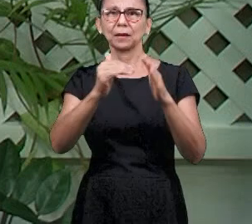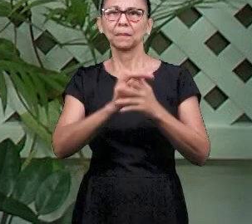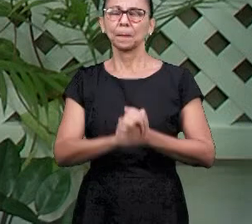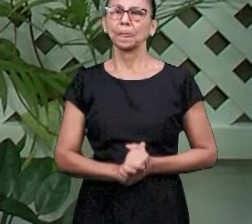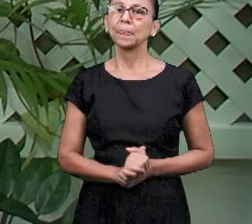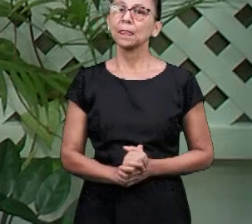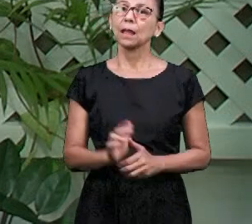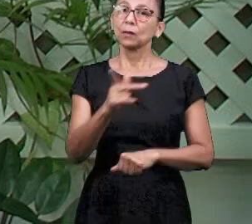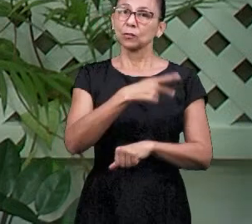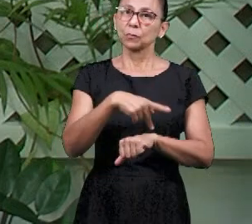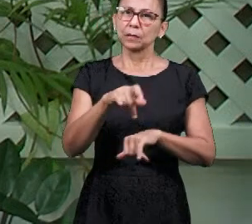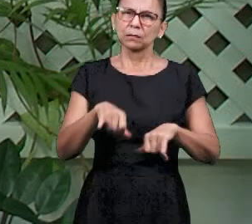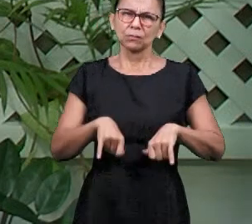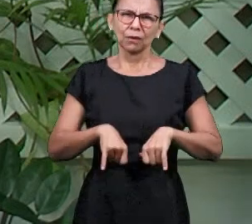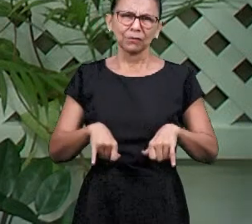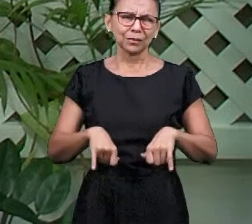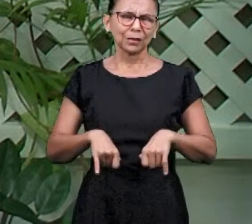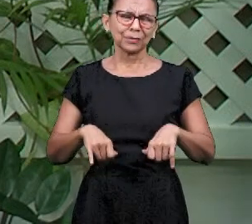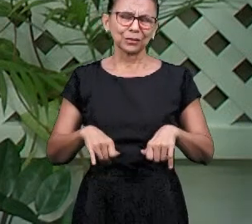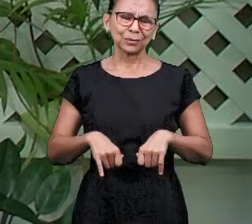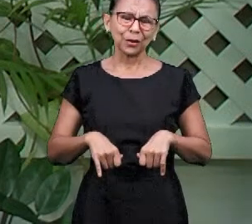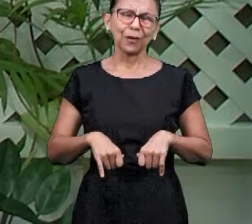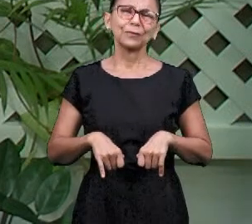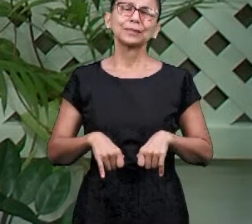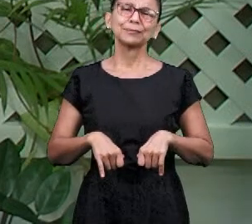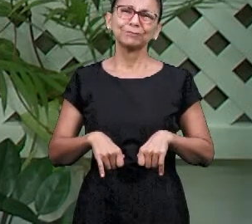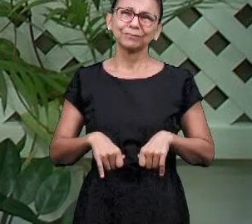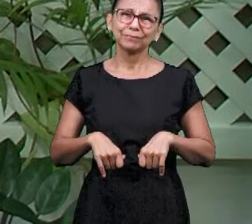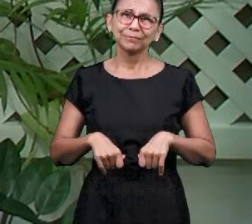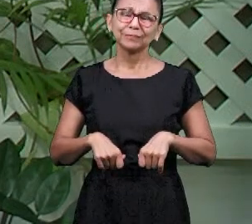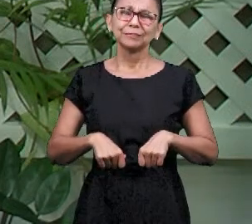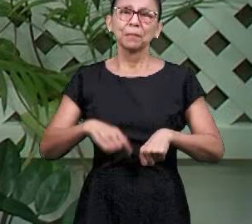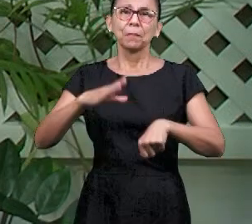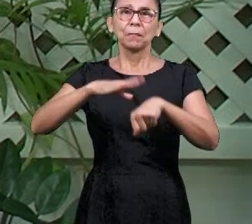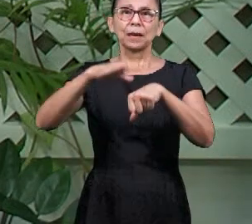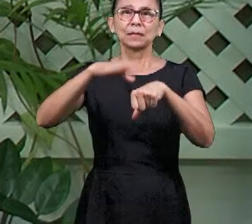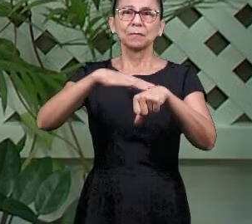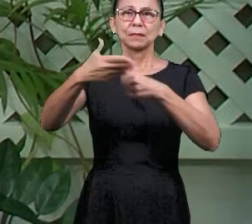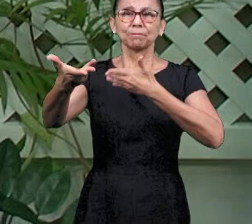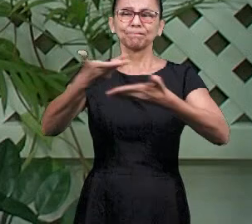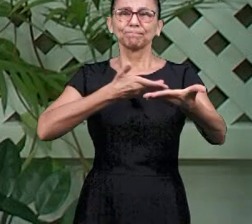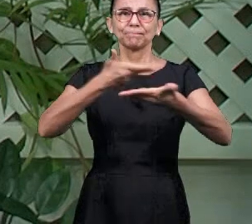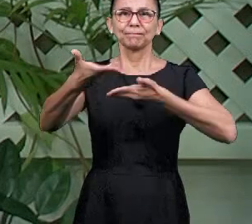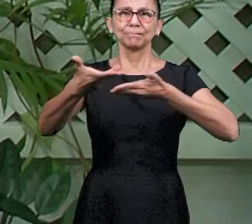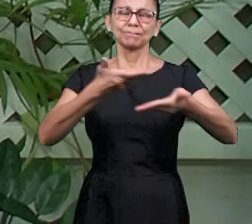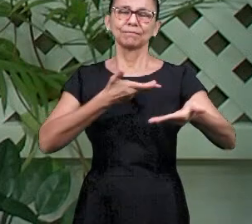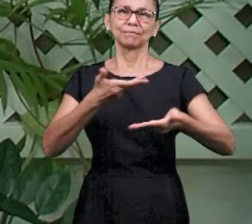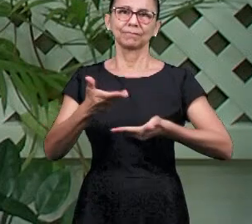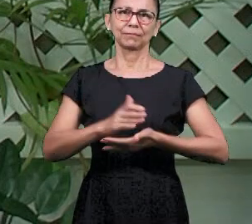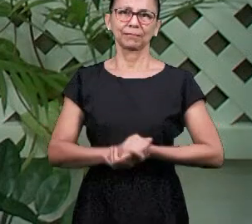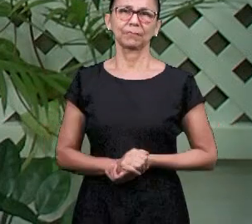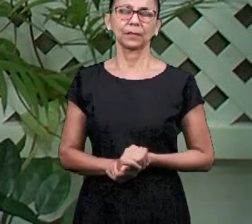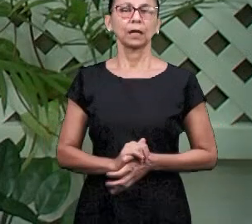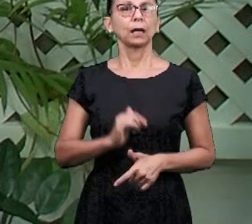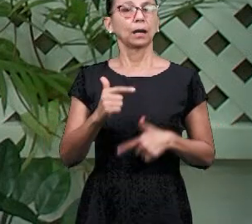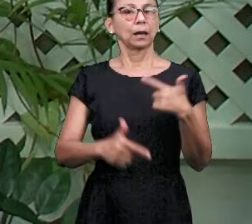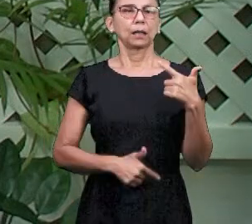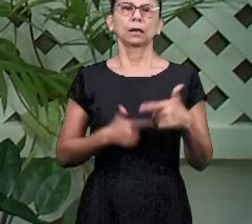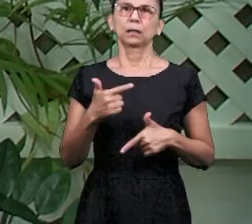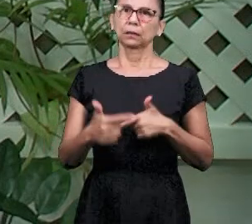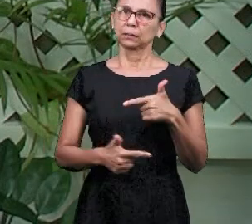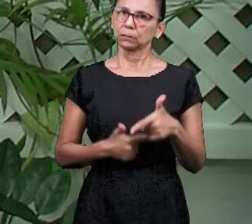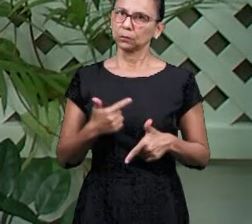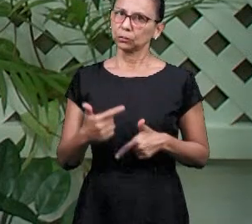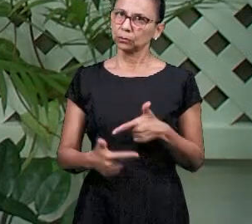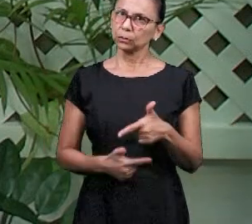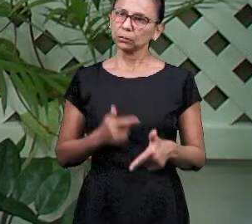au Panama, une bénédiction, les frères là-bas, le Panama, aussi en Amérique centrale. Un autre